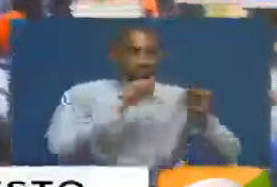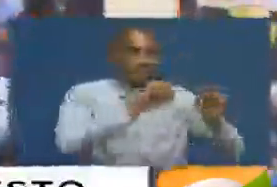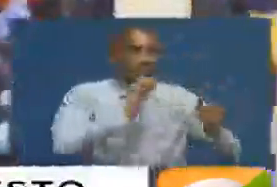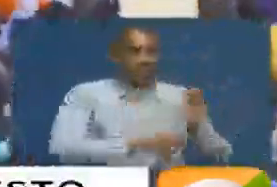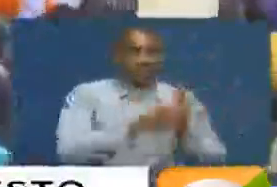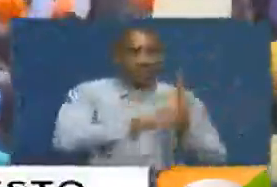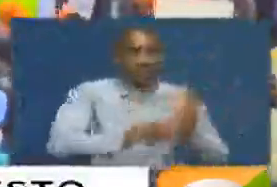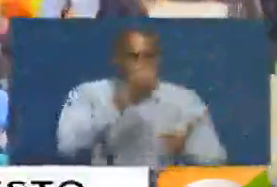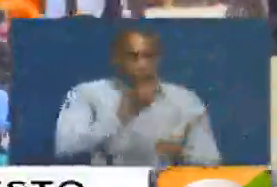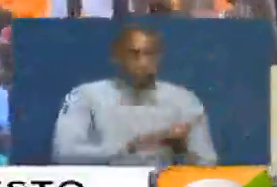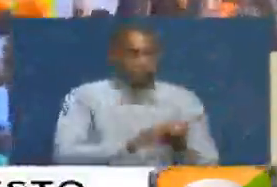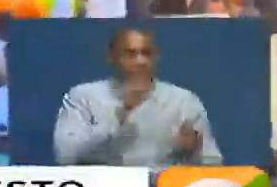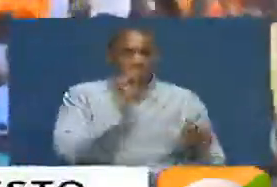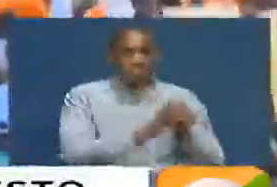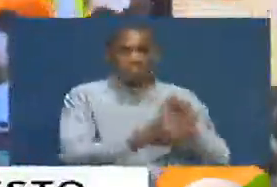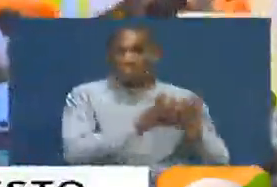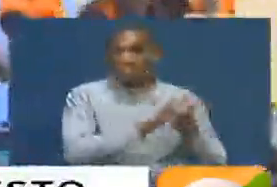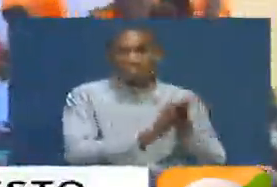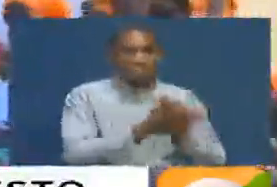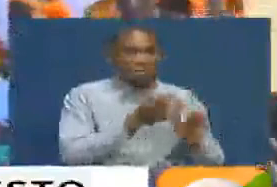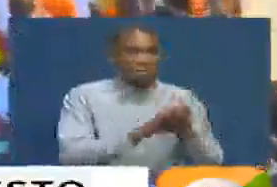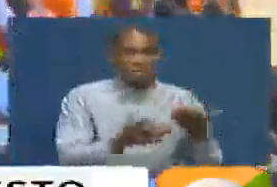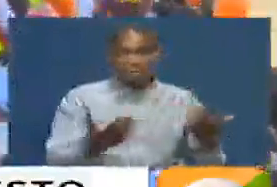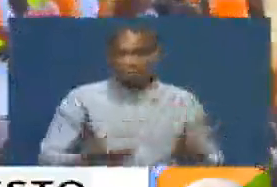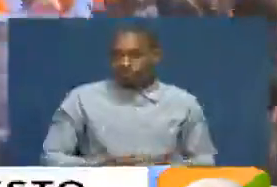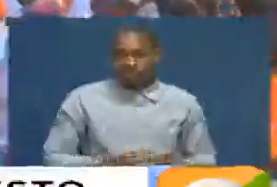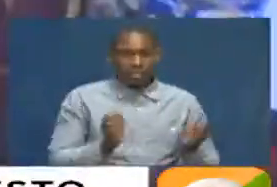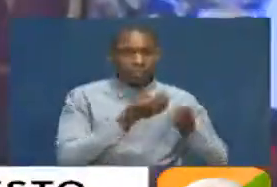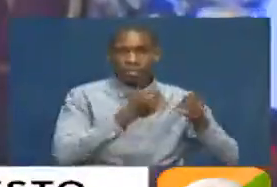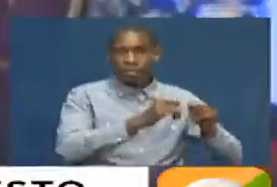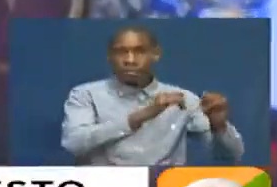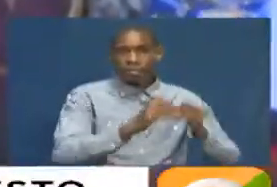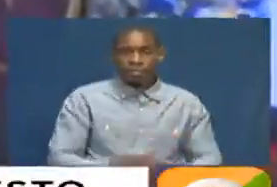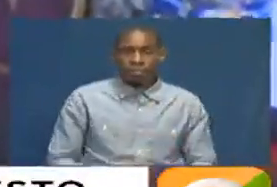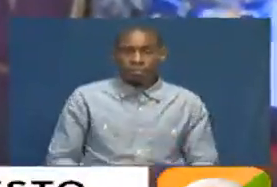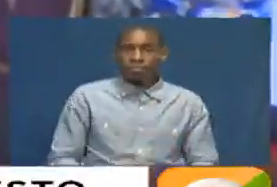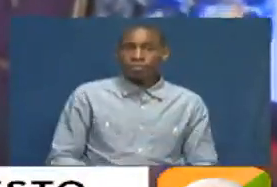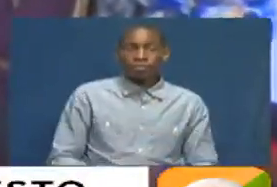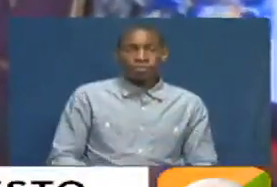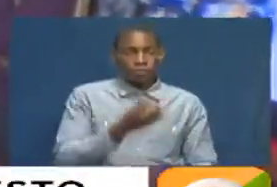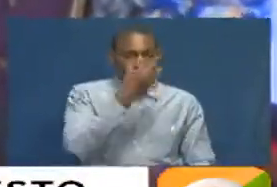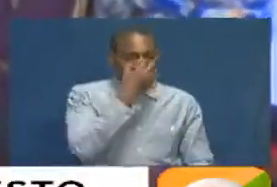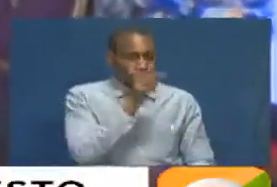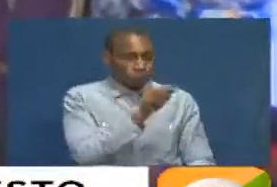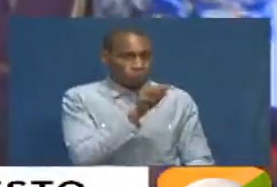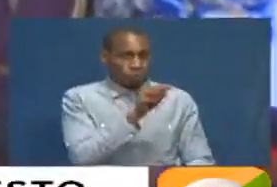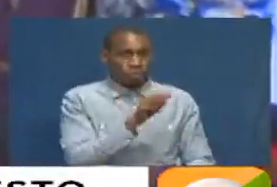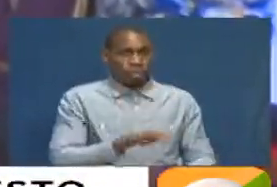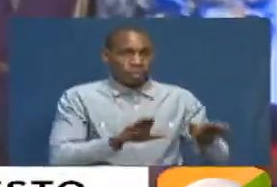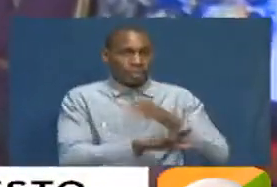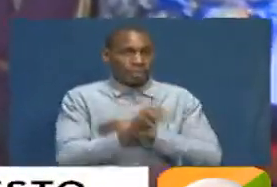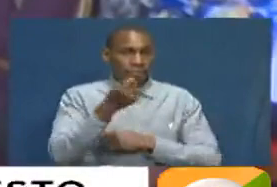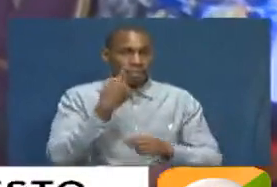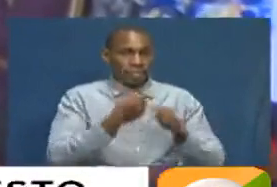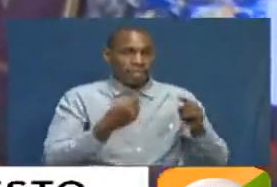the manifesto was full of promises that cannot be implemented. William Ruto, umekuwa naibu wa rais